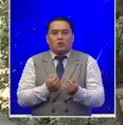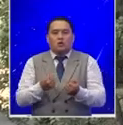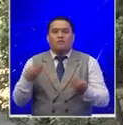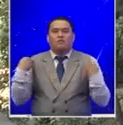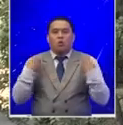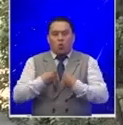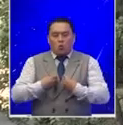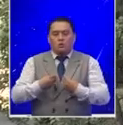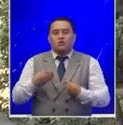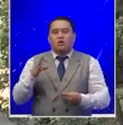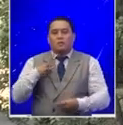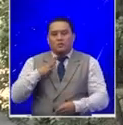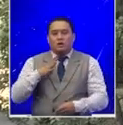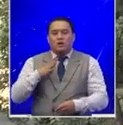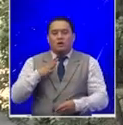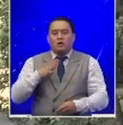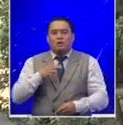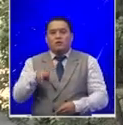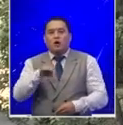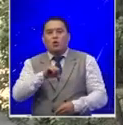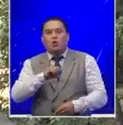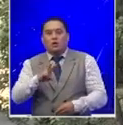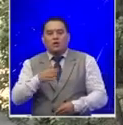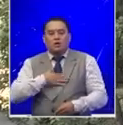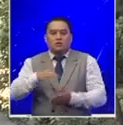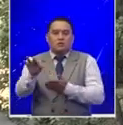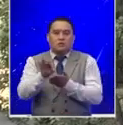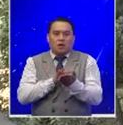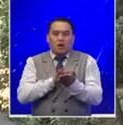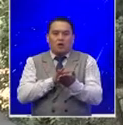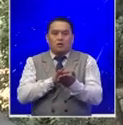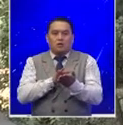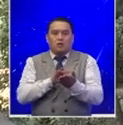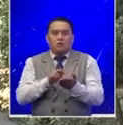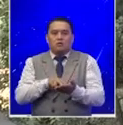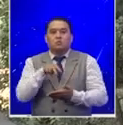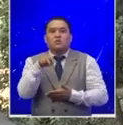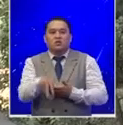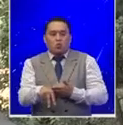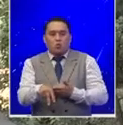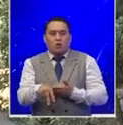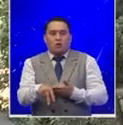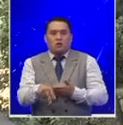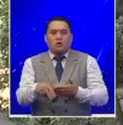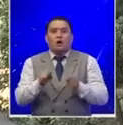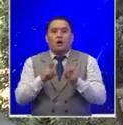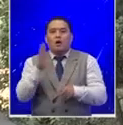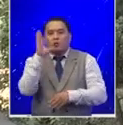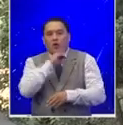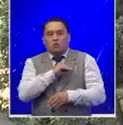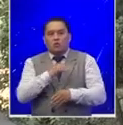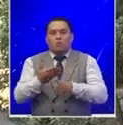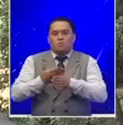курточке девочка была. Когда Даурен вытащил, я сразу, конечно, спрыгнула, как смогла,